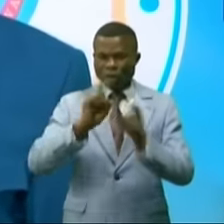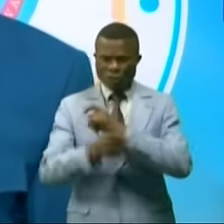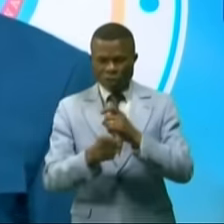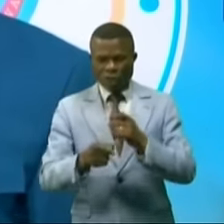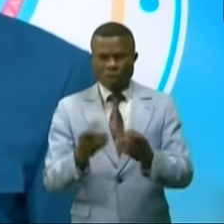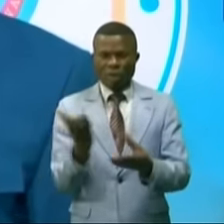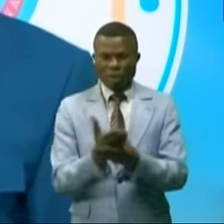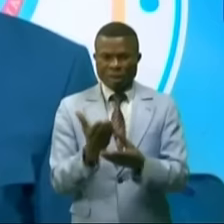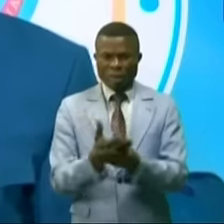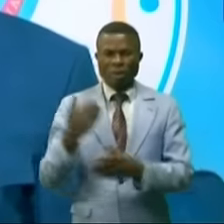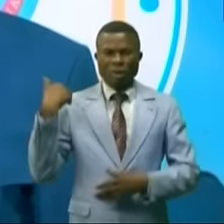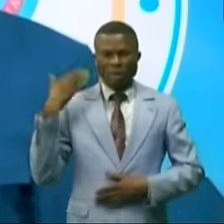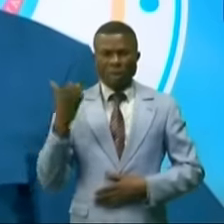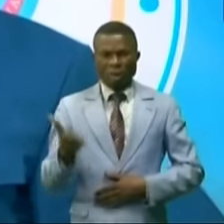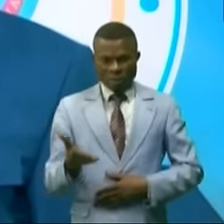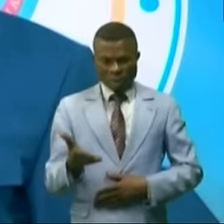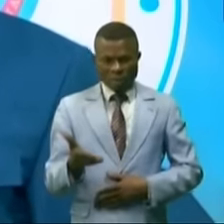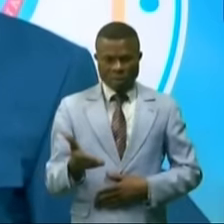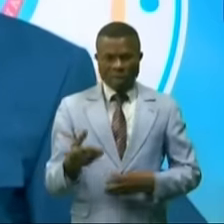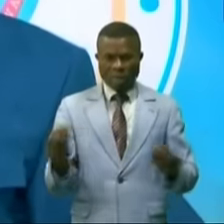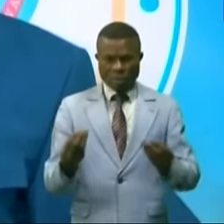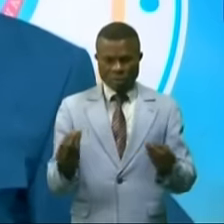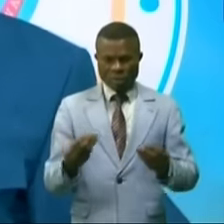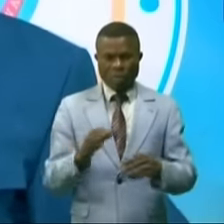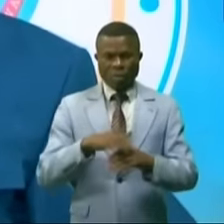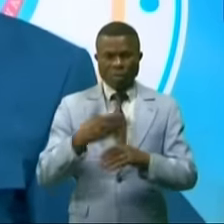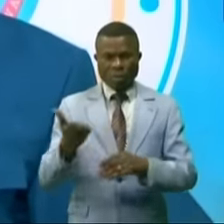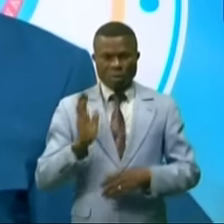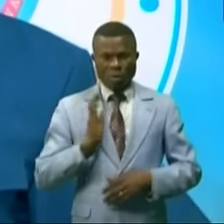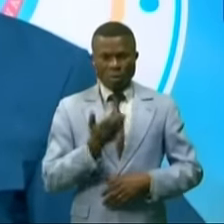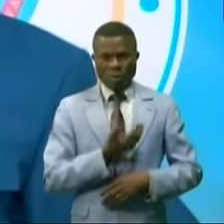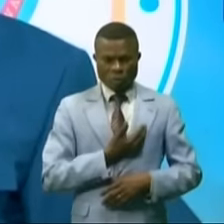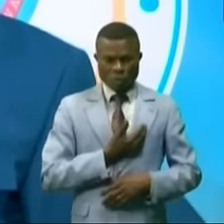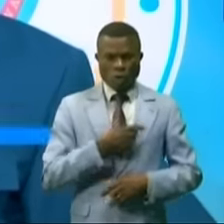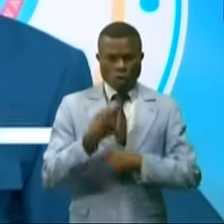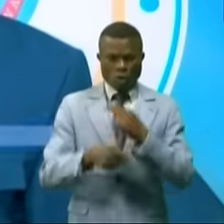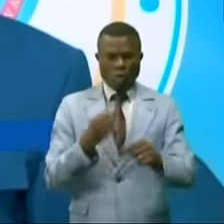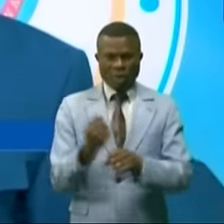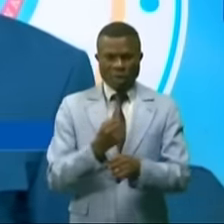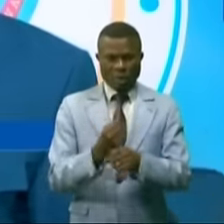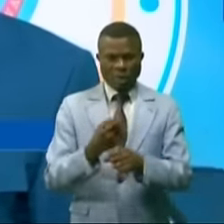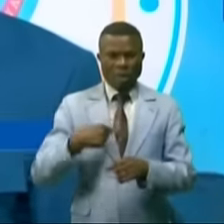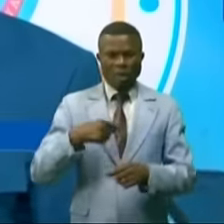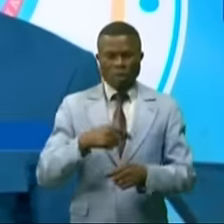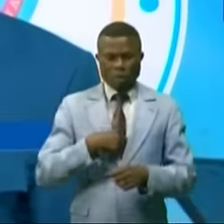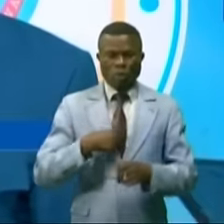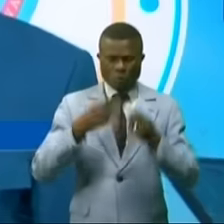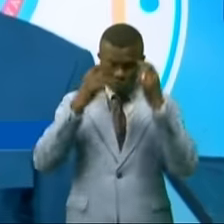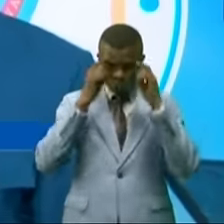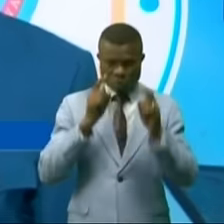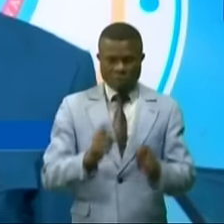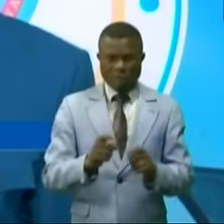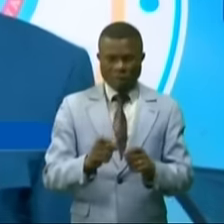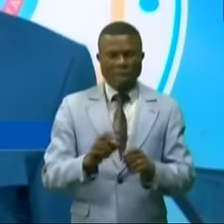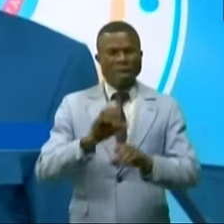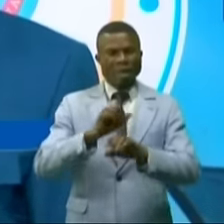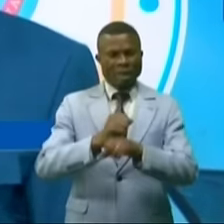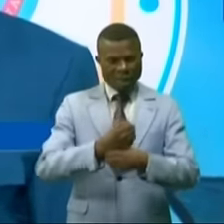des dossiers officiels. Et donc, après notre prise de fonction, nous sommes attelés à pouvoir